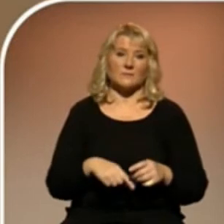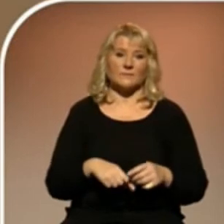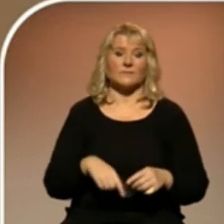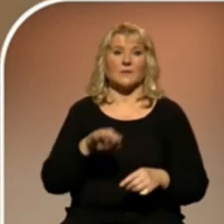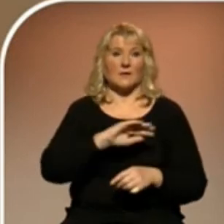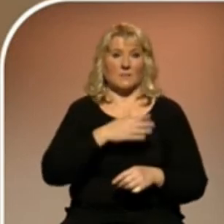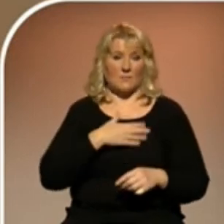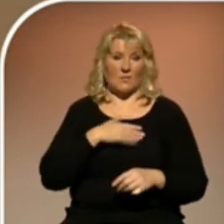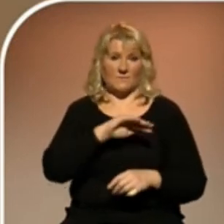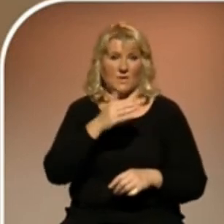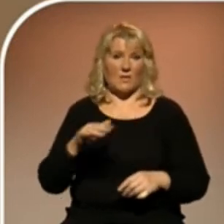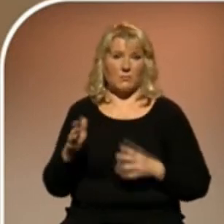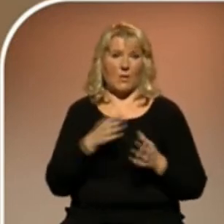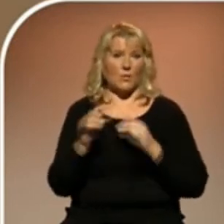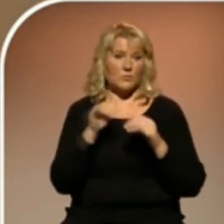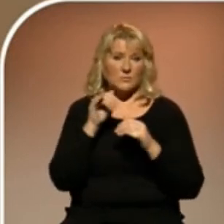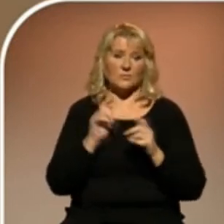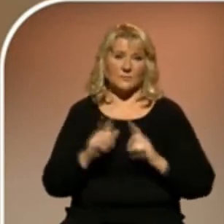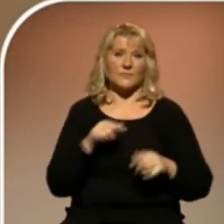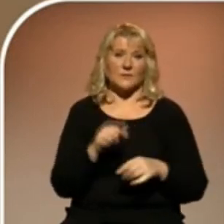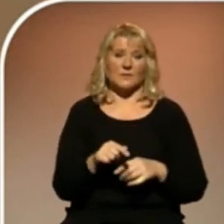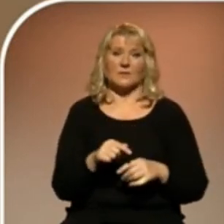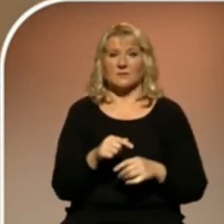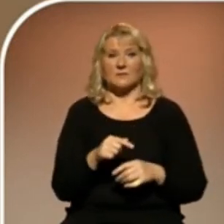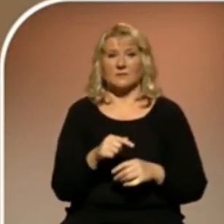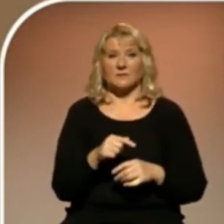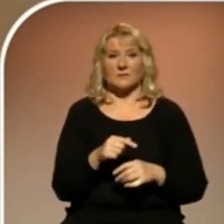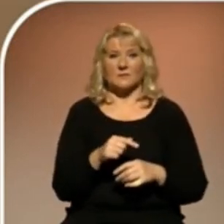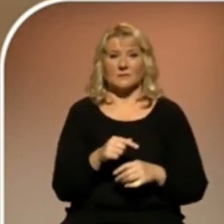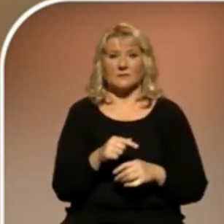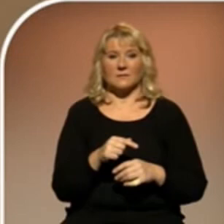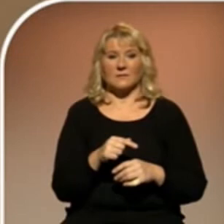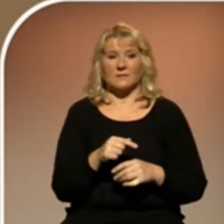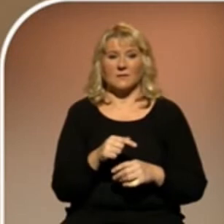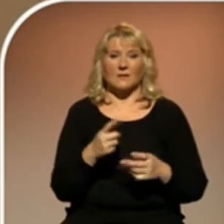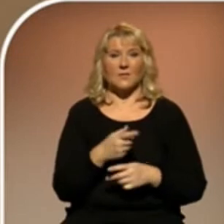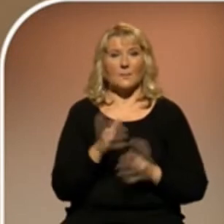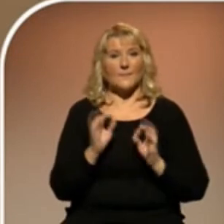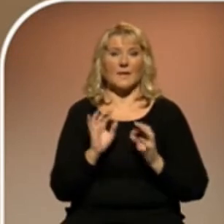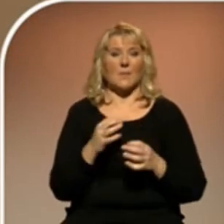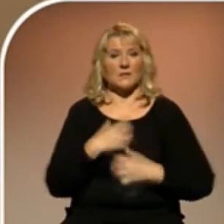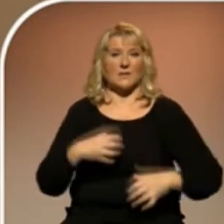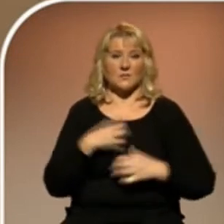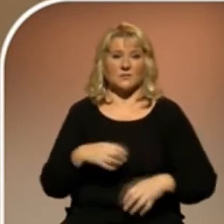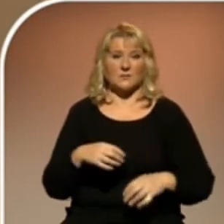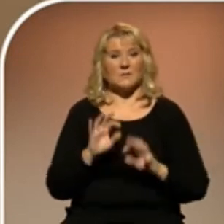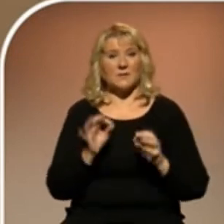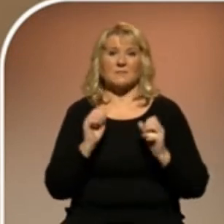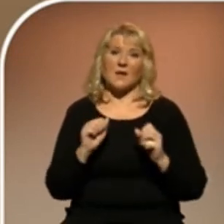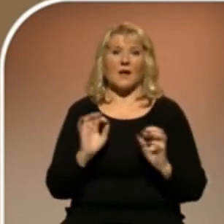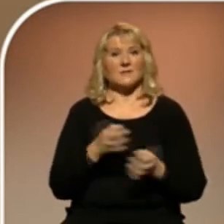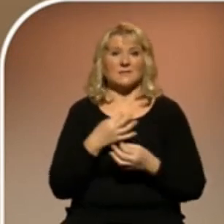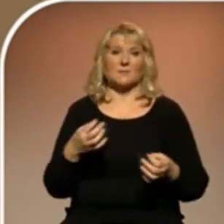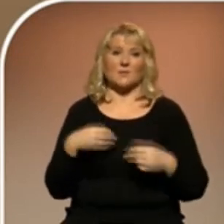se kterýma takhle jezdím, tak bych řekla, že to spíš jako i ne, vyžadují, ale že se na to těší. Jako hurá, akce,